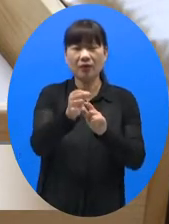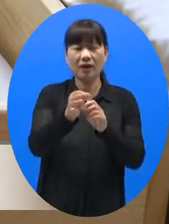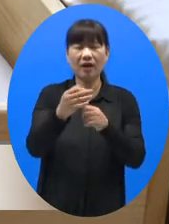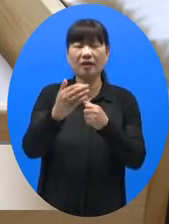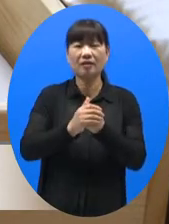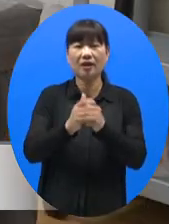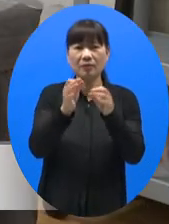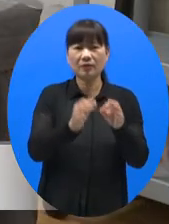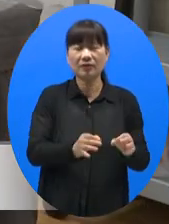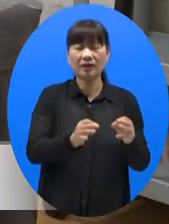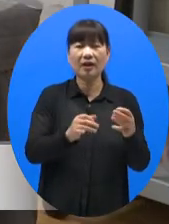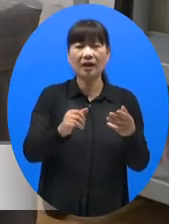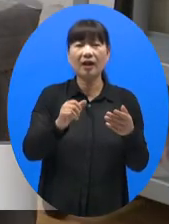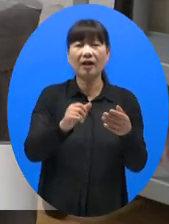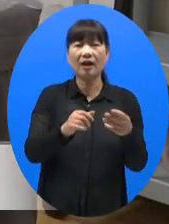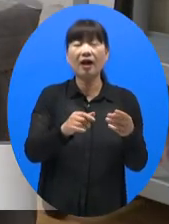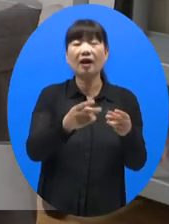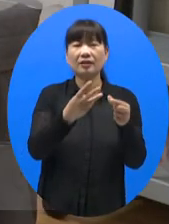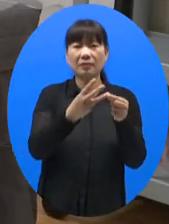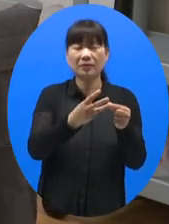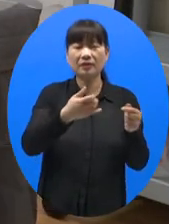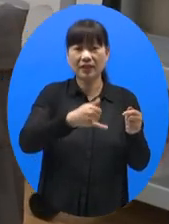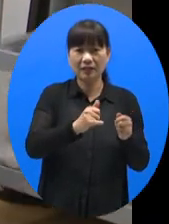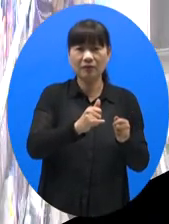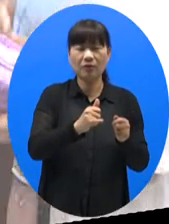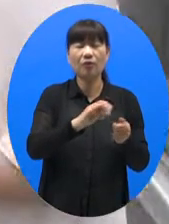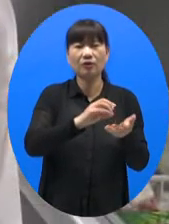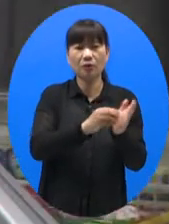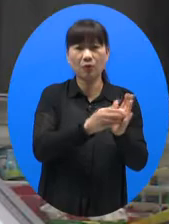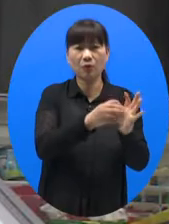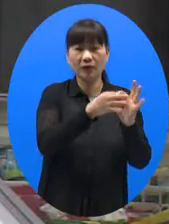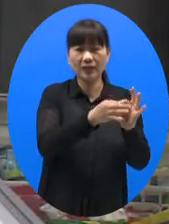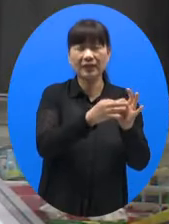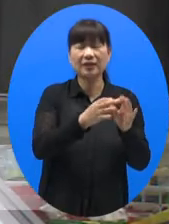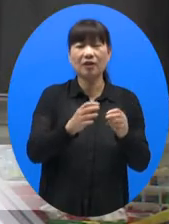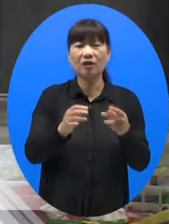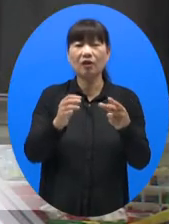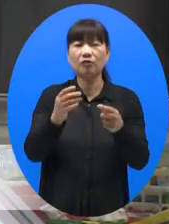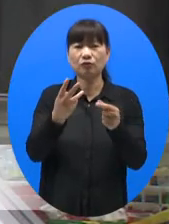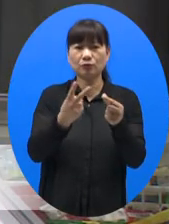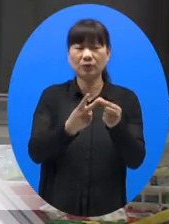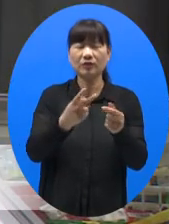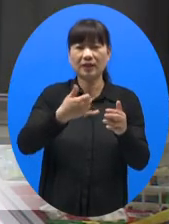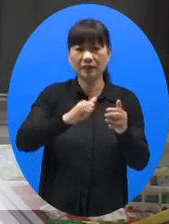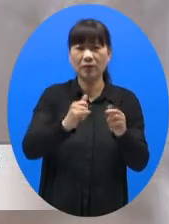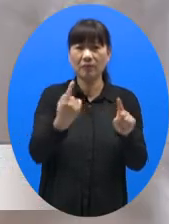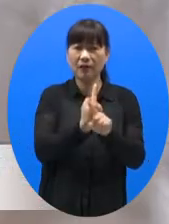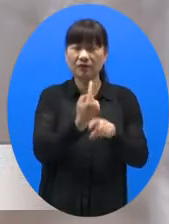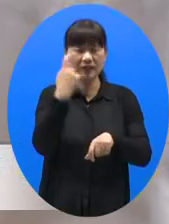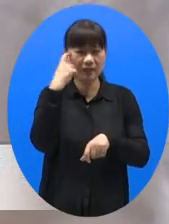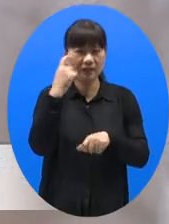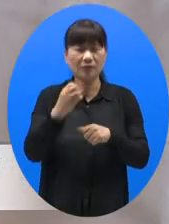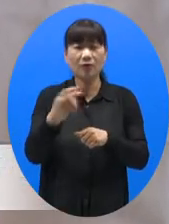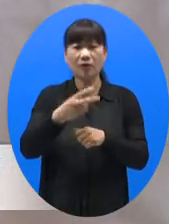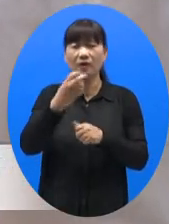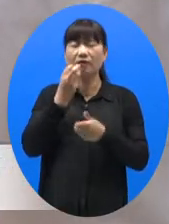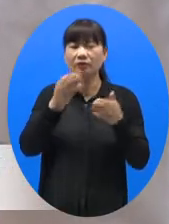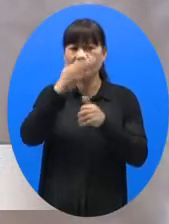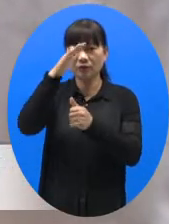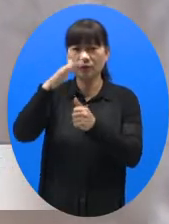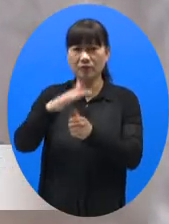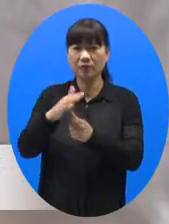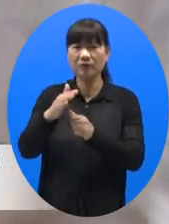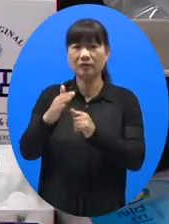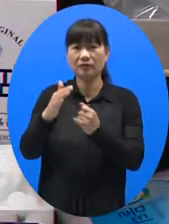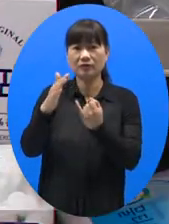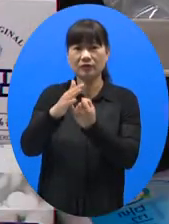적용되고 있는 기준을 둘째로 바꾸는 쪽으로 검토합니다. 경기 지역 여성 청소년들은 생리대 지원도 누구나